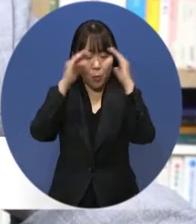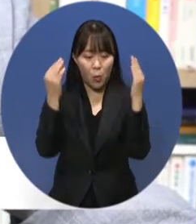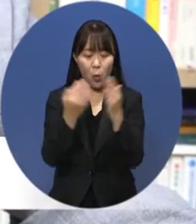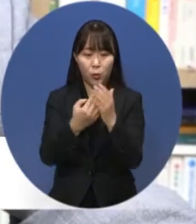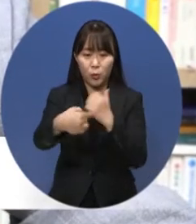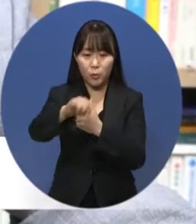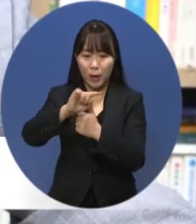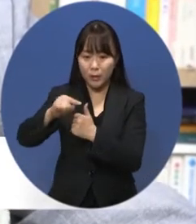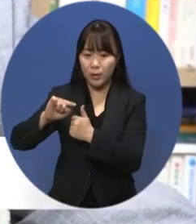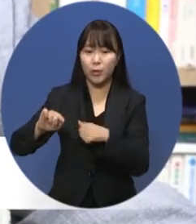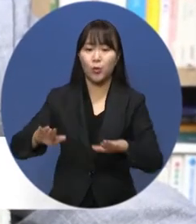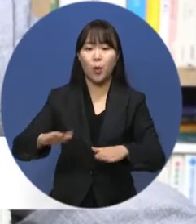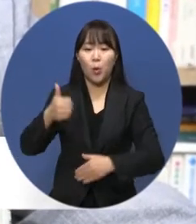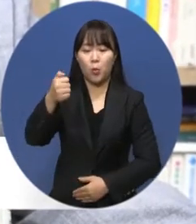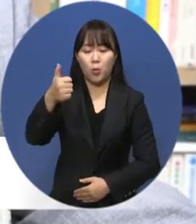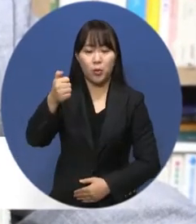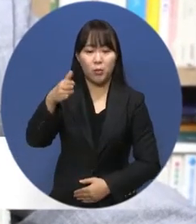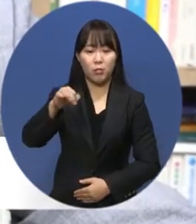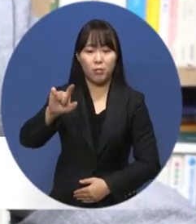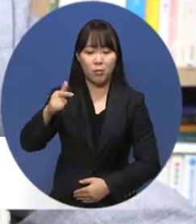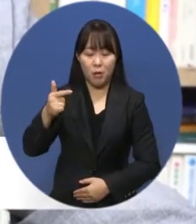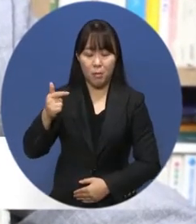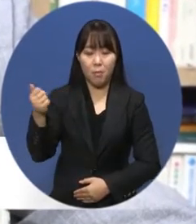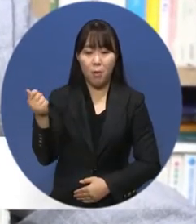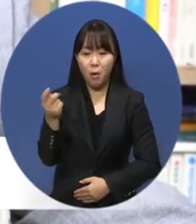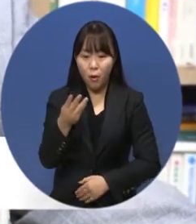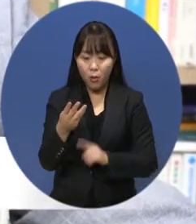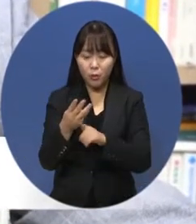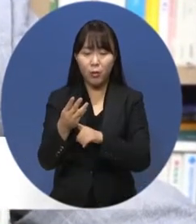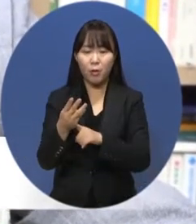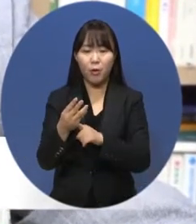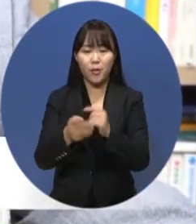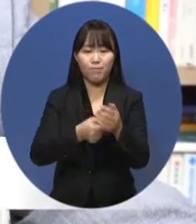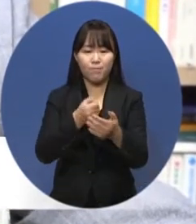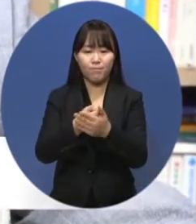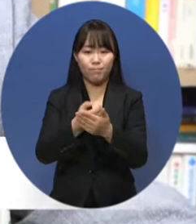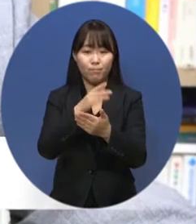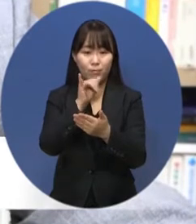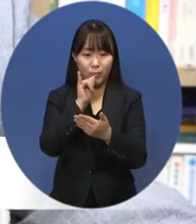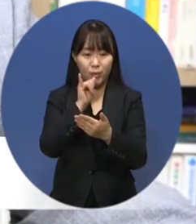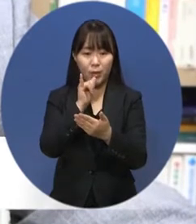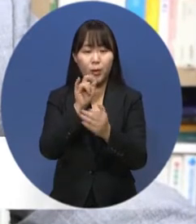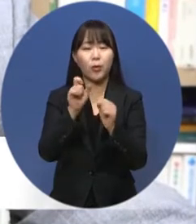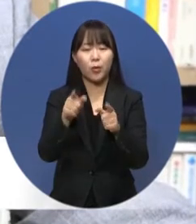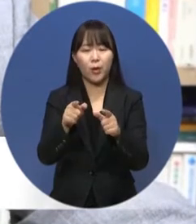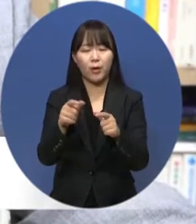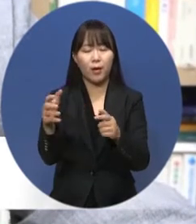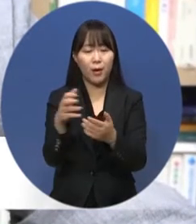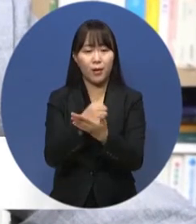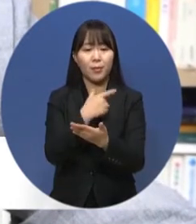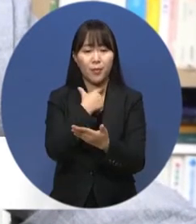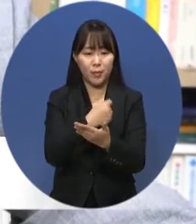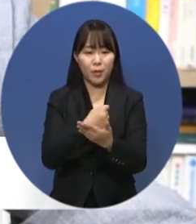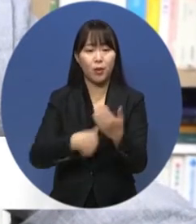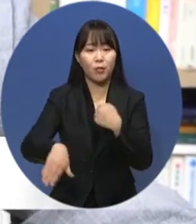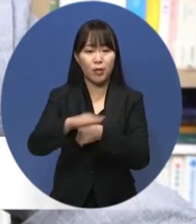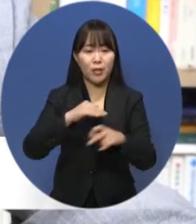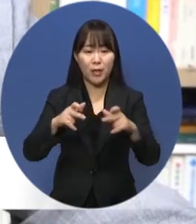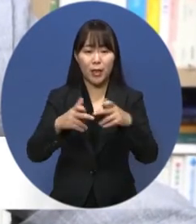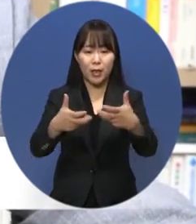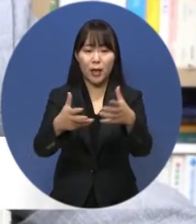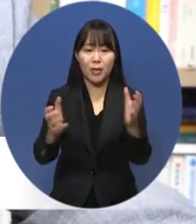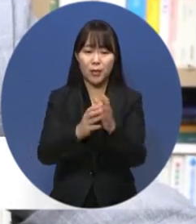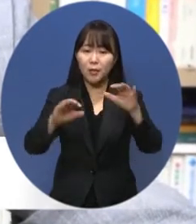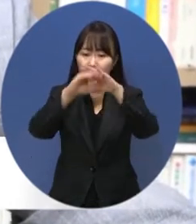참여해서 이번에 오시오 채널을 선택할 수 있는 기회를 놓치지 않길 바라면서 저희 자기